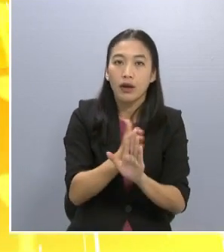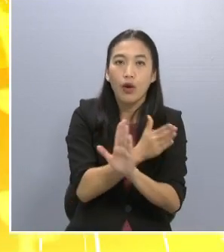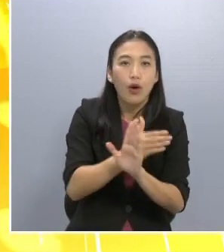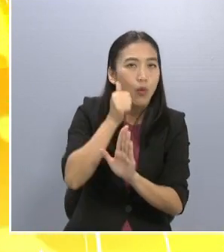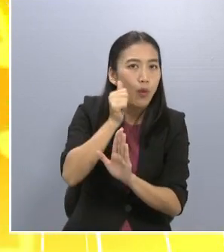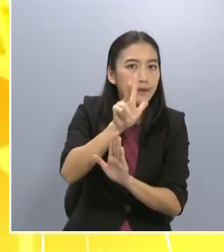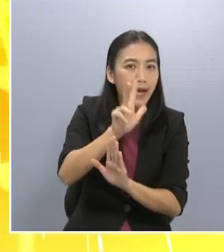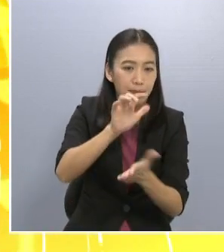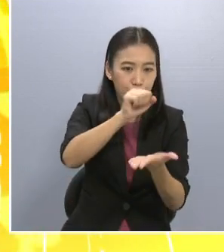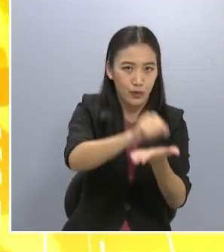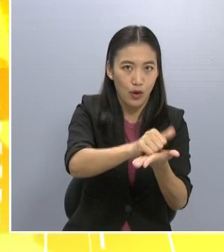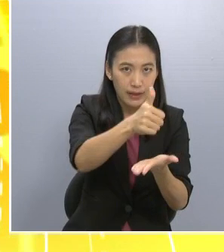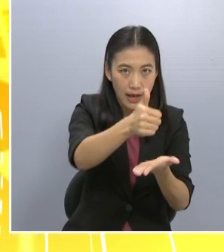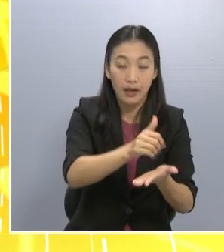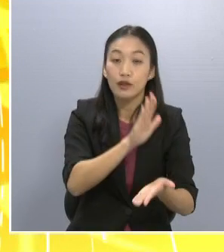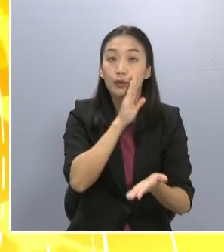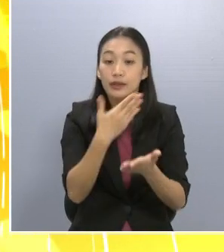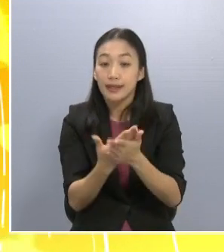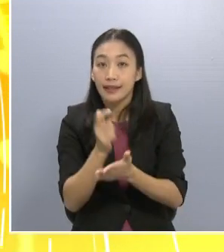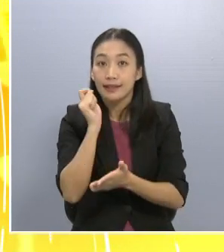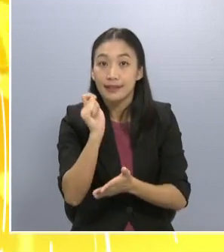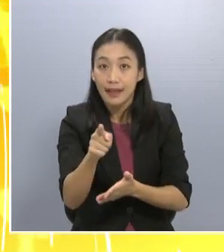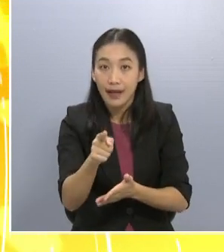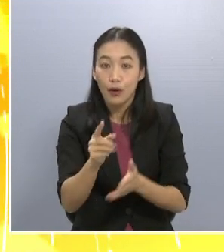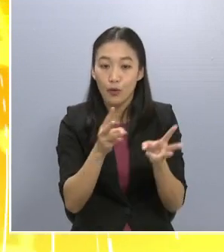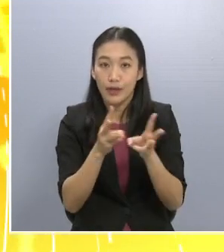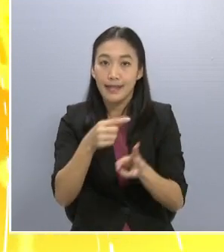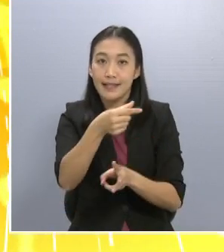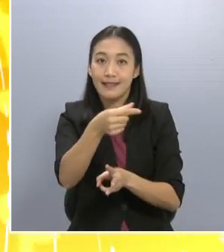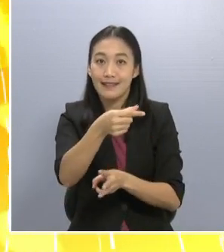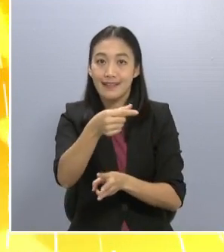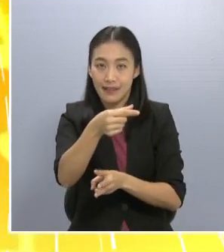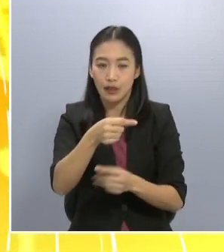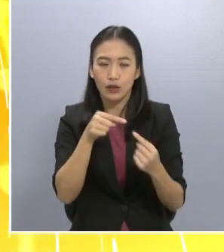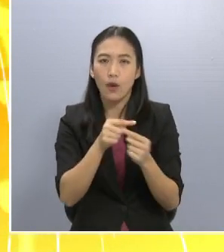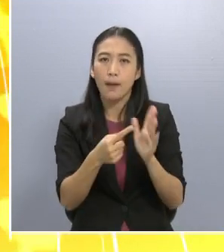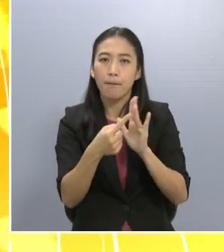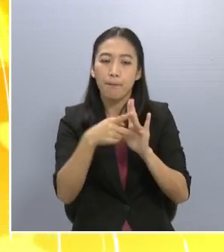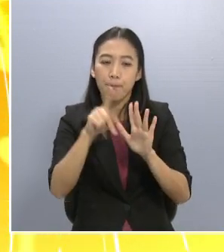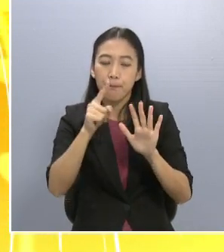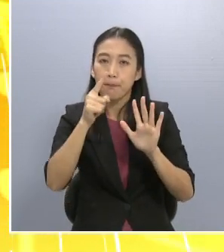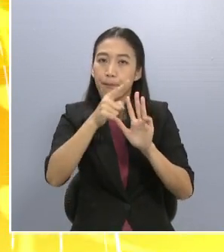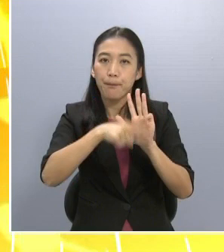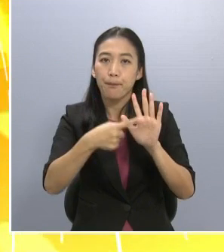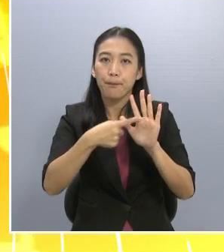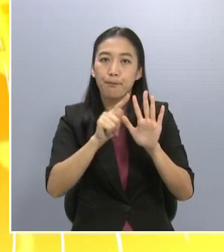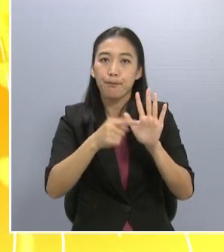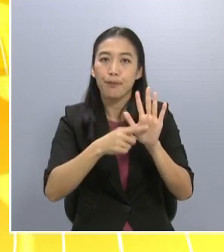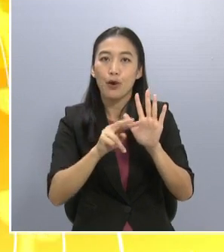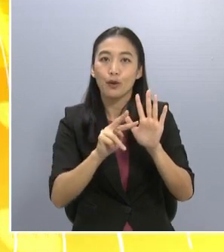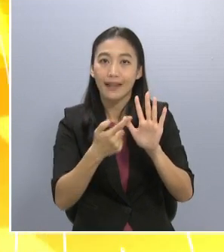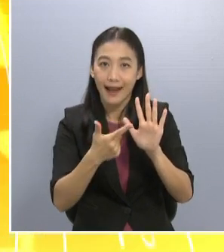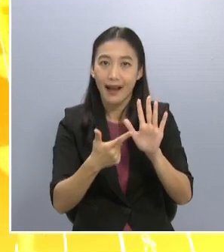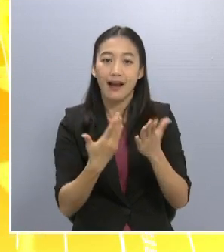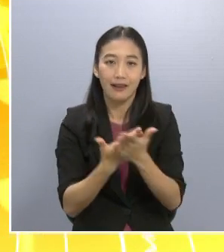ชำระค่าที่พัก 60%ผ่านทางช่องทางจริง walletนะคะบน Applicationเป๋าตังค์ก็กำหนดให้เป็นการเดินทางข้ามจังหวัด